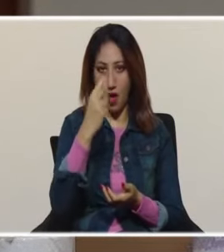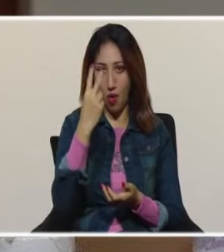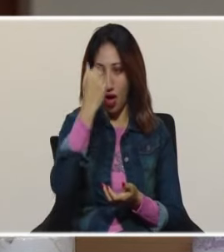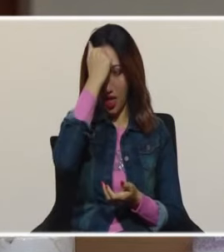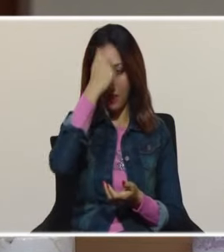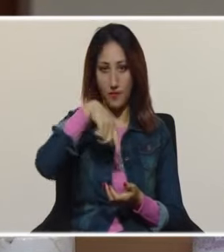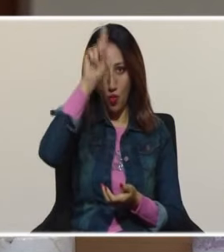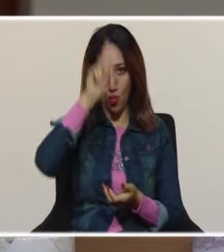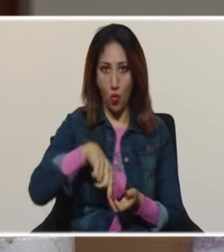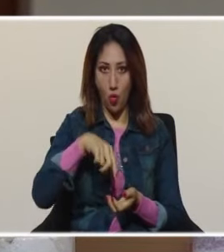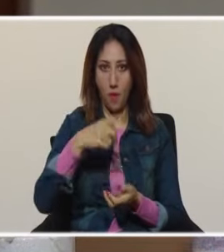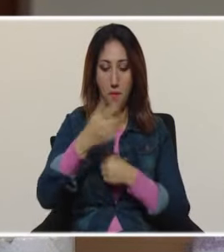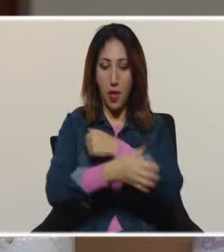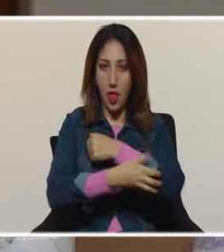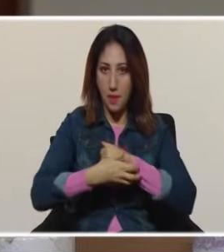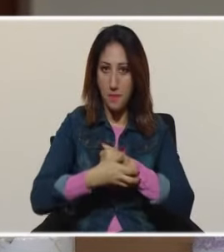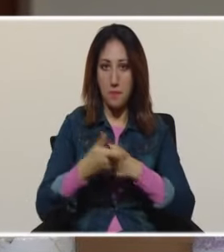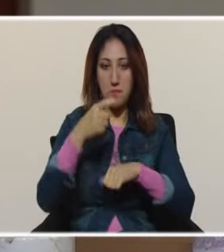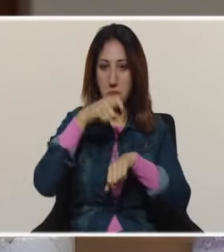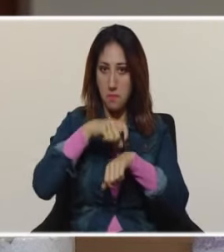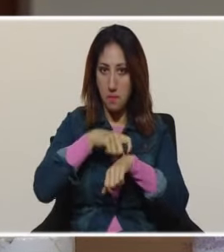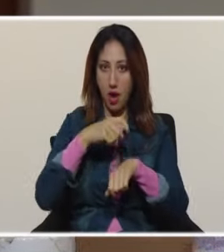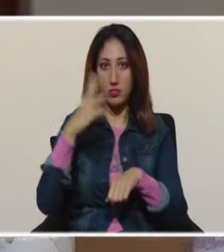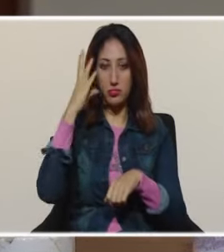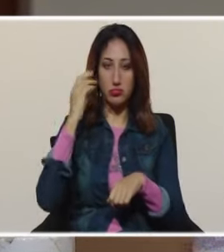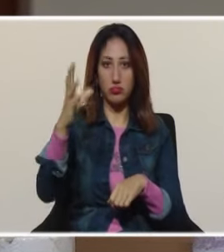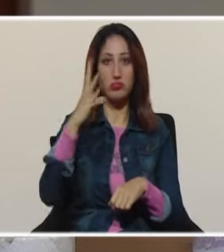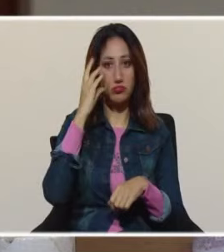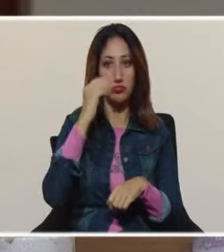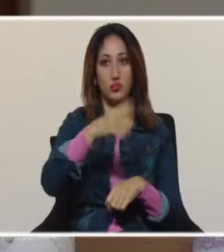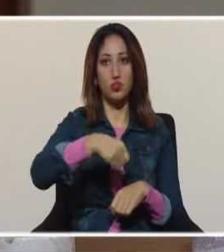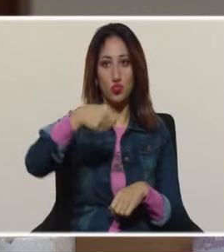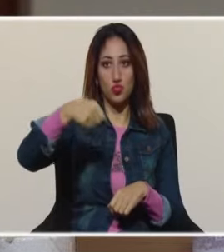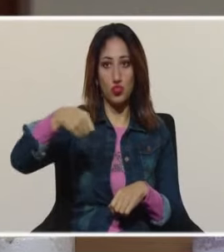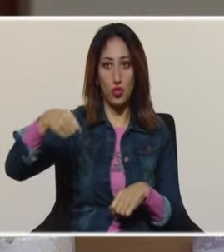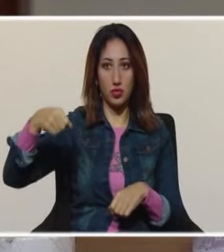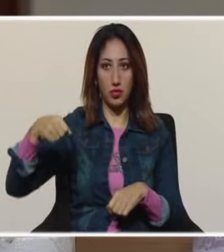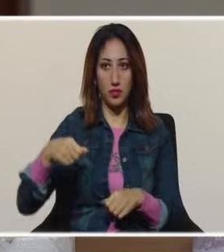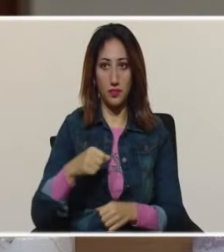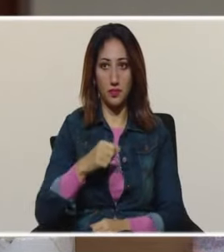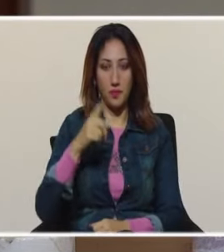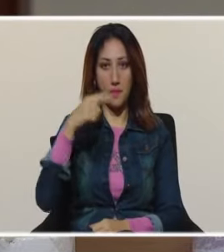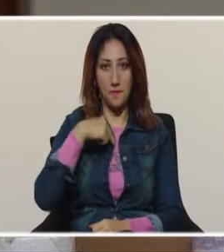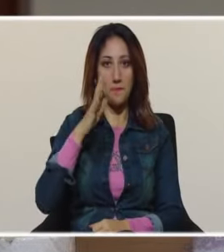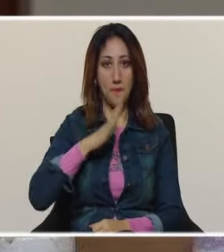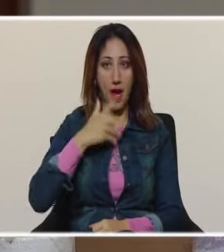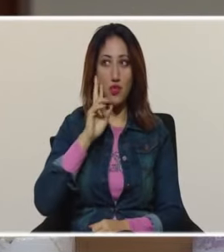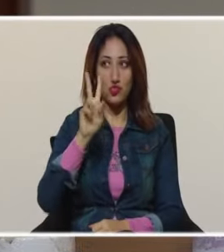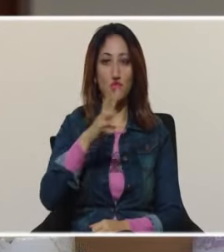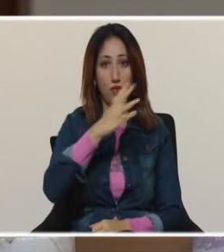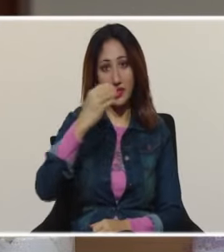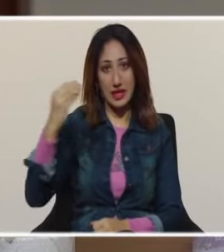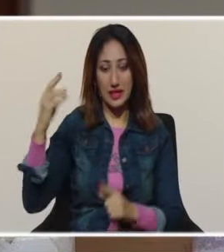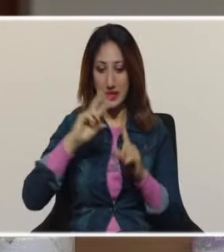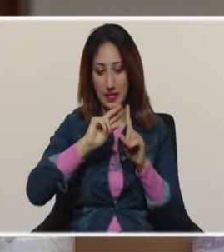غير القادرين والمحتاجين والمرضى والعمالة غير المنتظمة. الحقيقة بتمنى أننا نشوف مبادرات عظيمة زي دي في